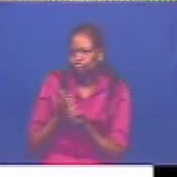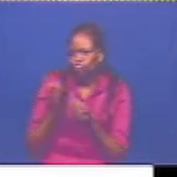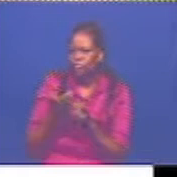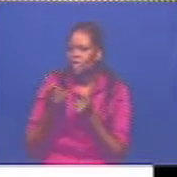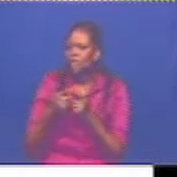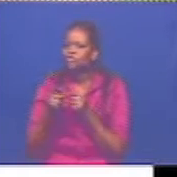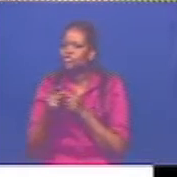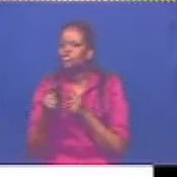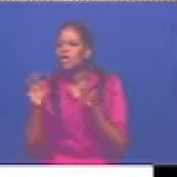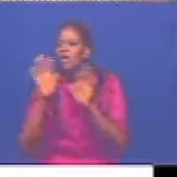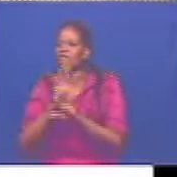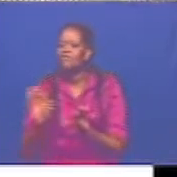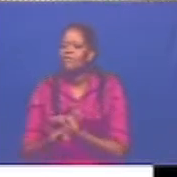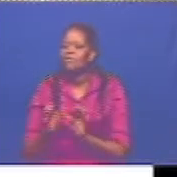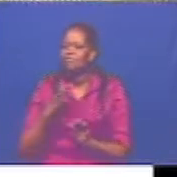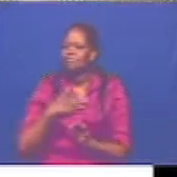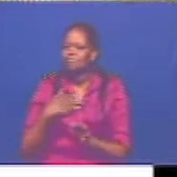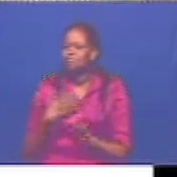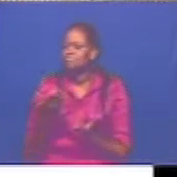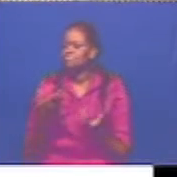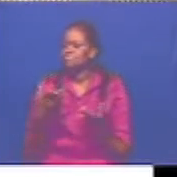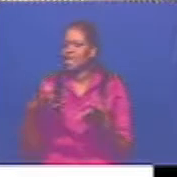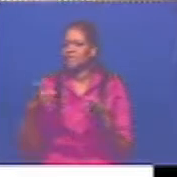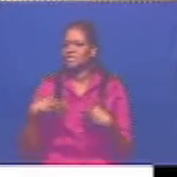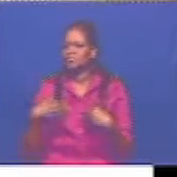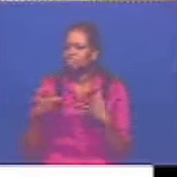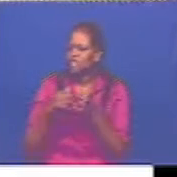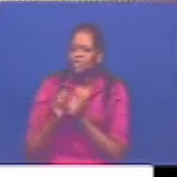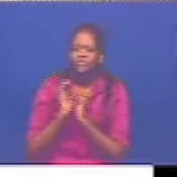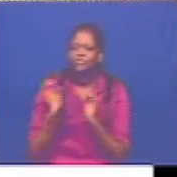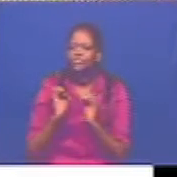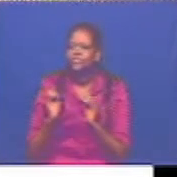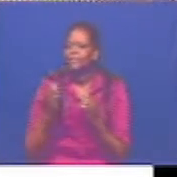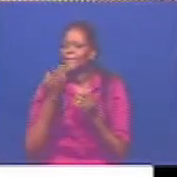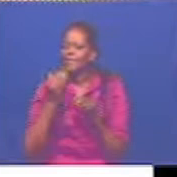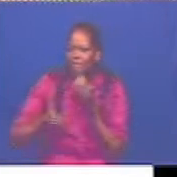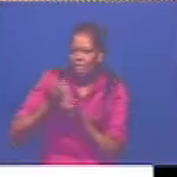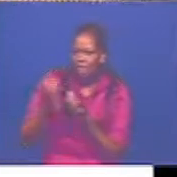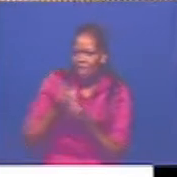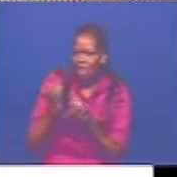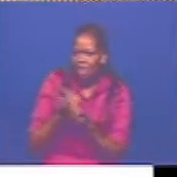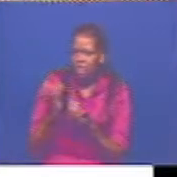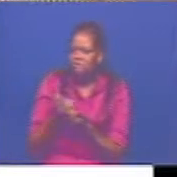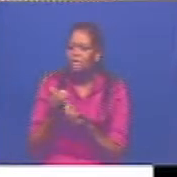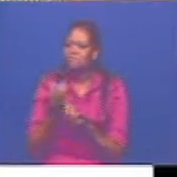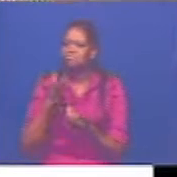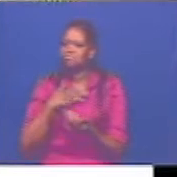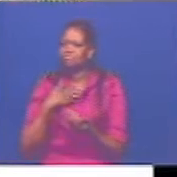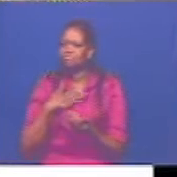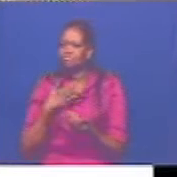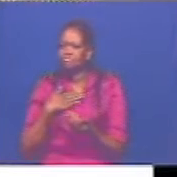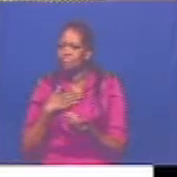Wewe kila kitu changu, sitokubali uniharibie. Chunga sana na mama changu, vikao